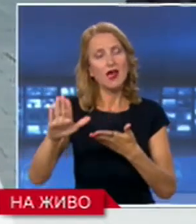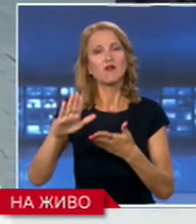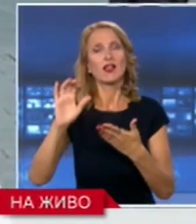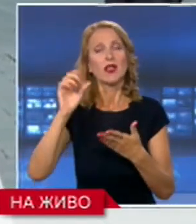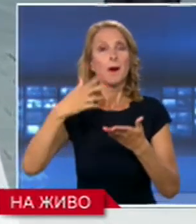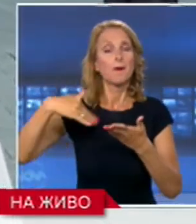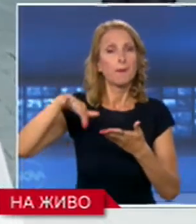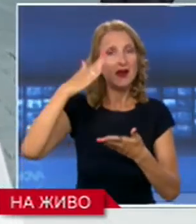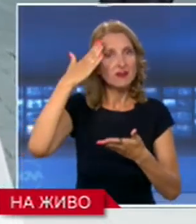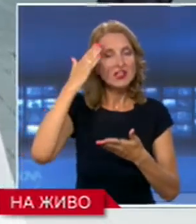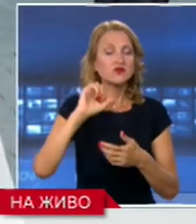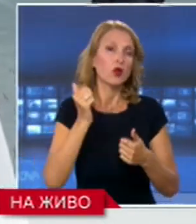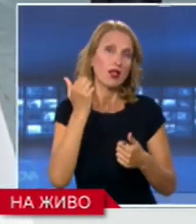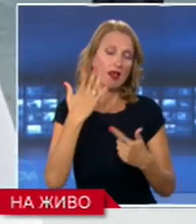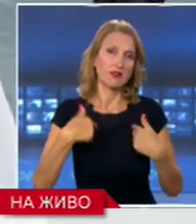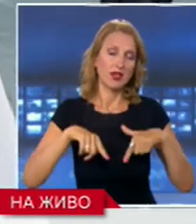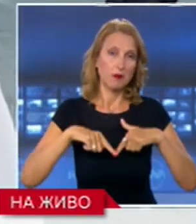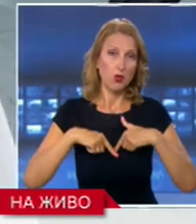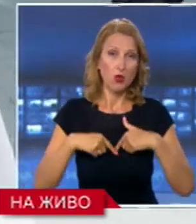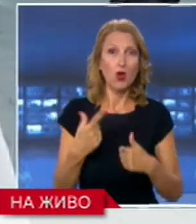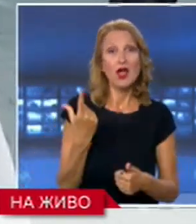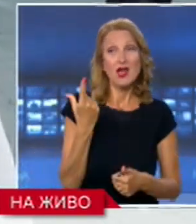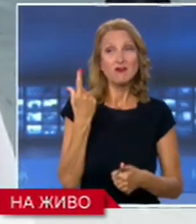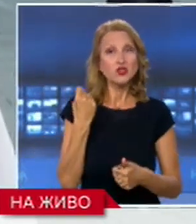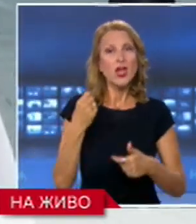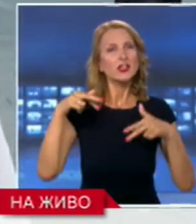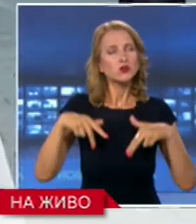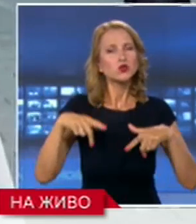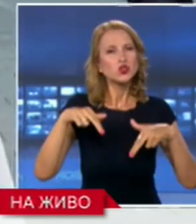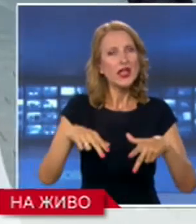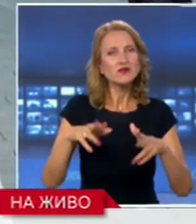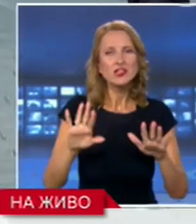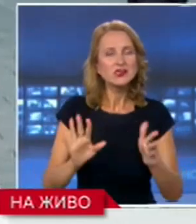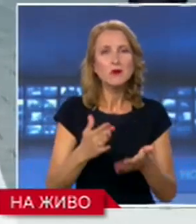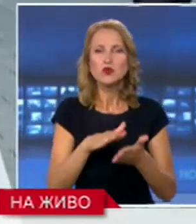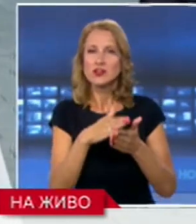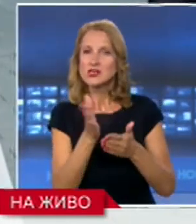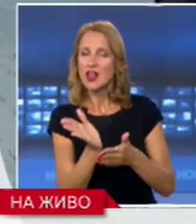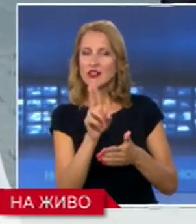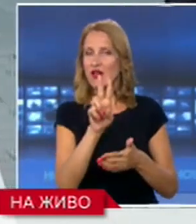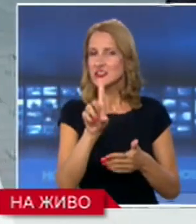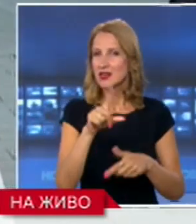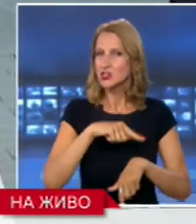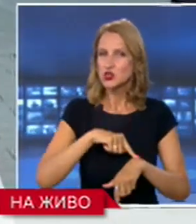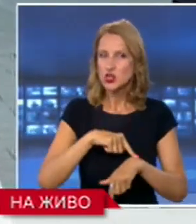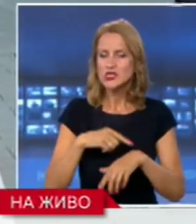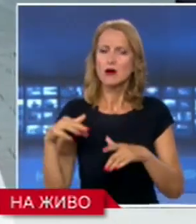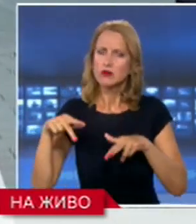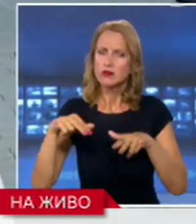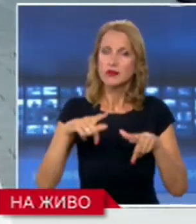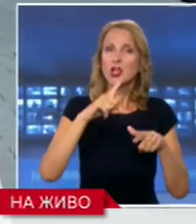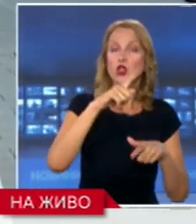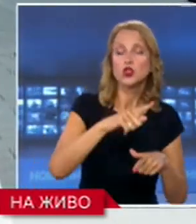на главния прокурор. Вчерашното шествие, което започна след 21 часа, достигна до сградата